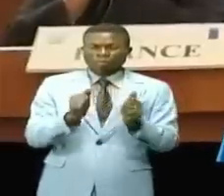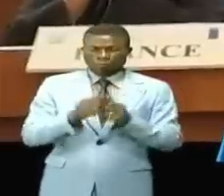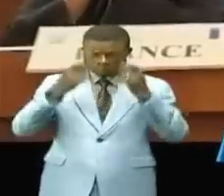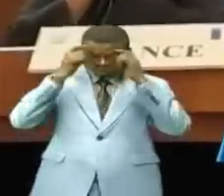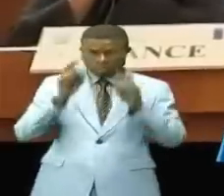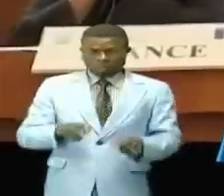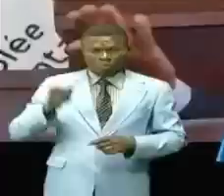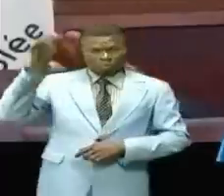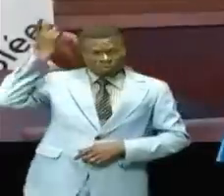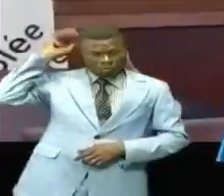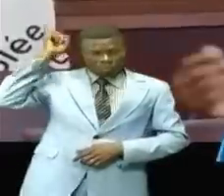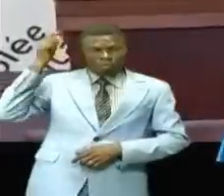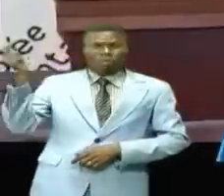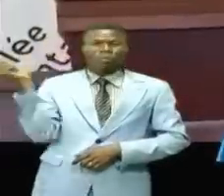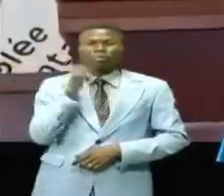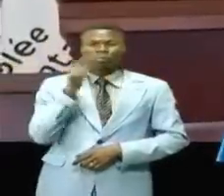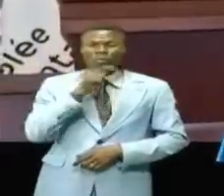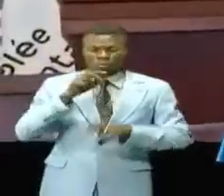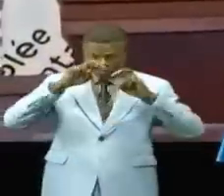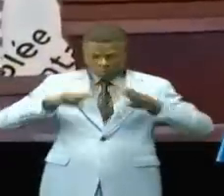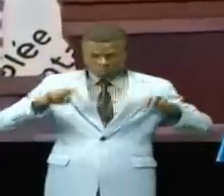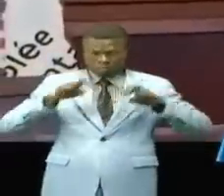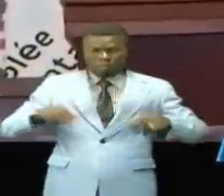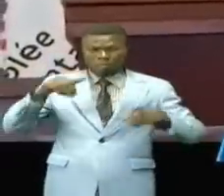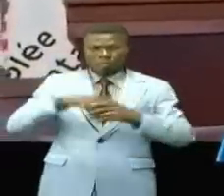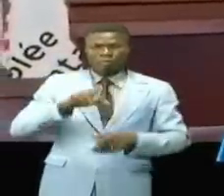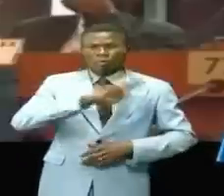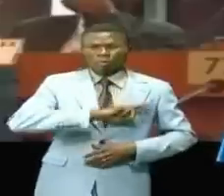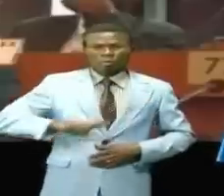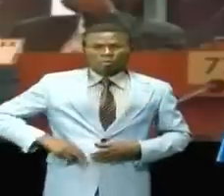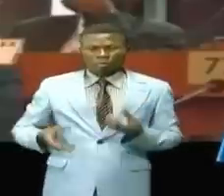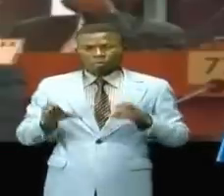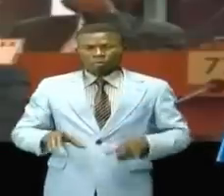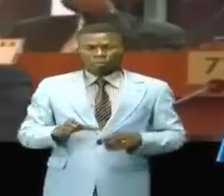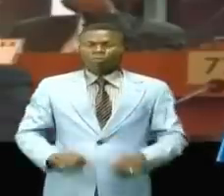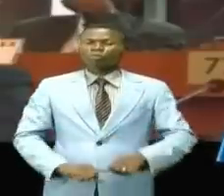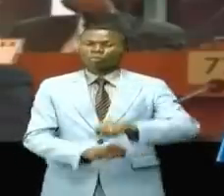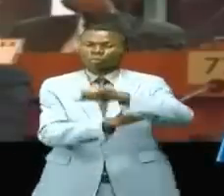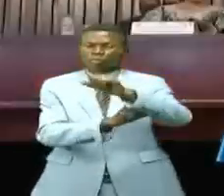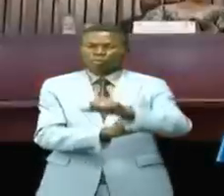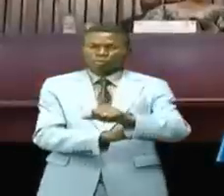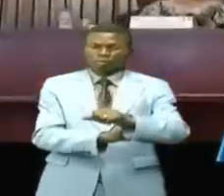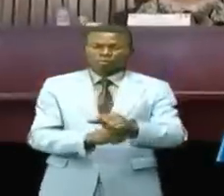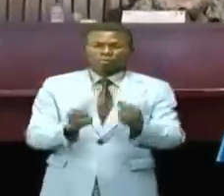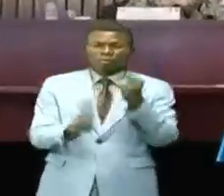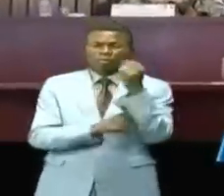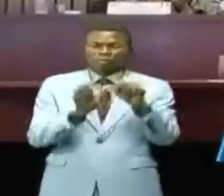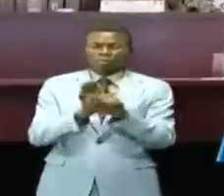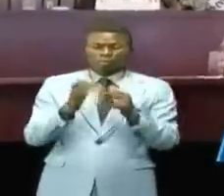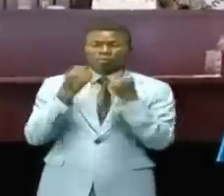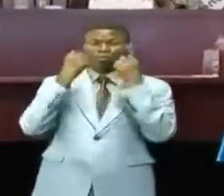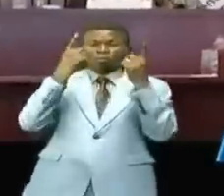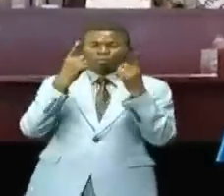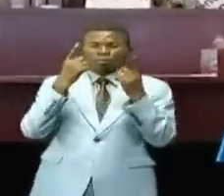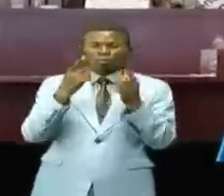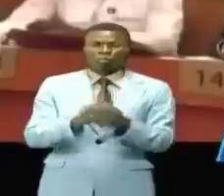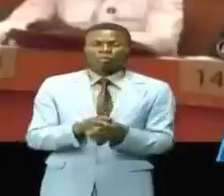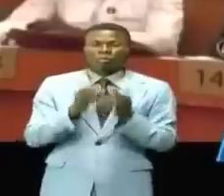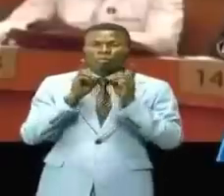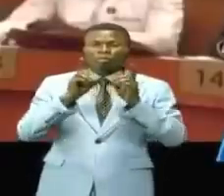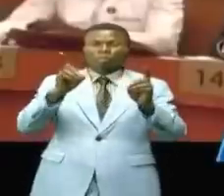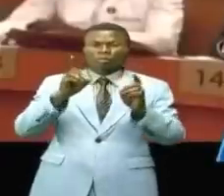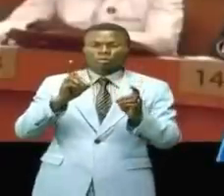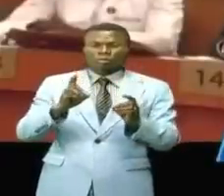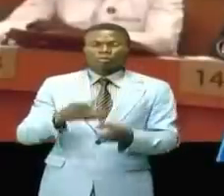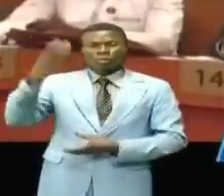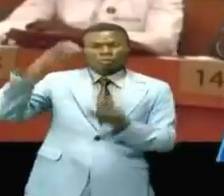au Maroc l'envoi d'une mission d'enquête en République démocratique du Congo. L'assistance a été surprise de l'intervention rwandaise non prévue dans le